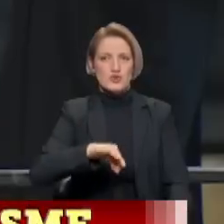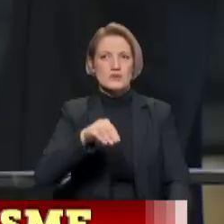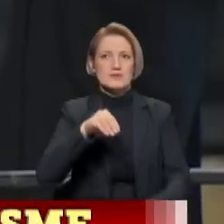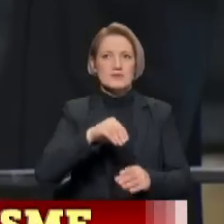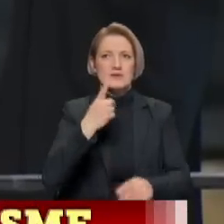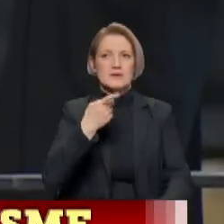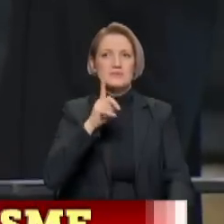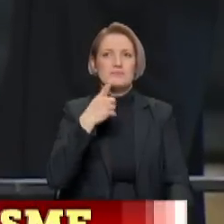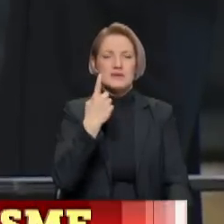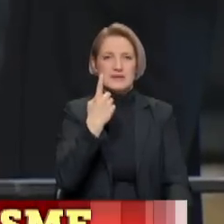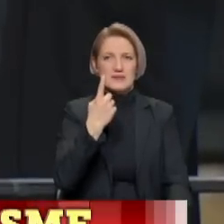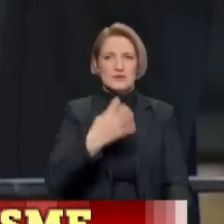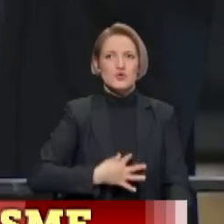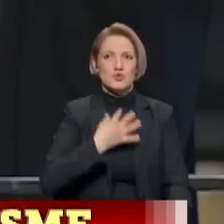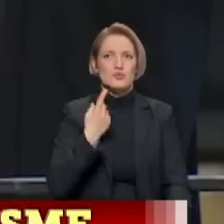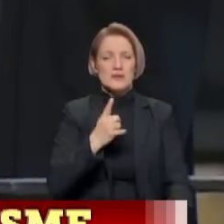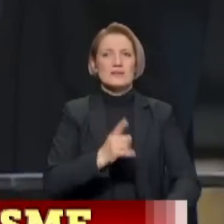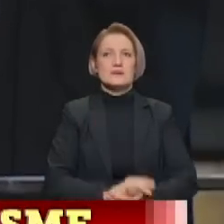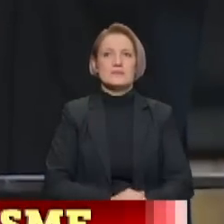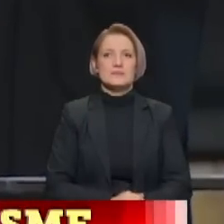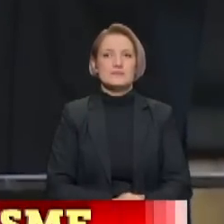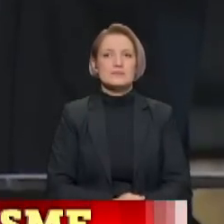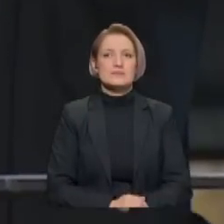umudum bin.